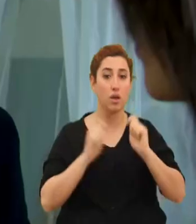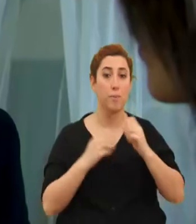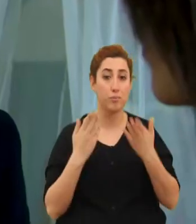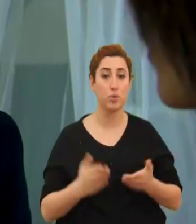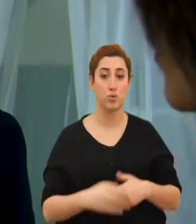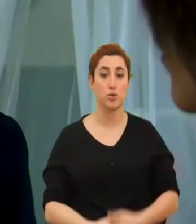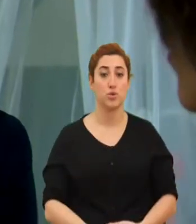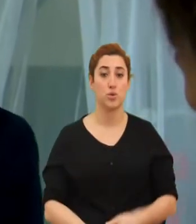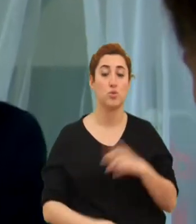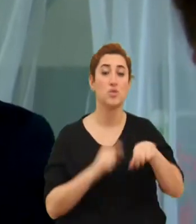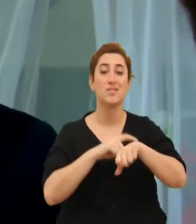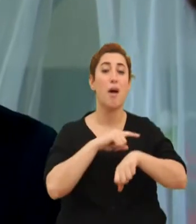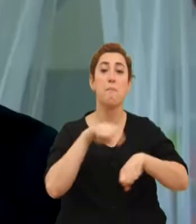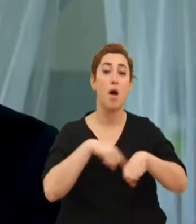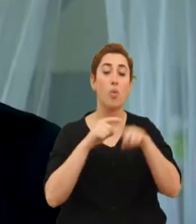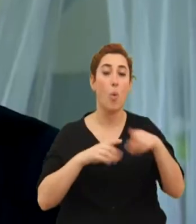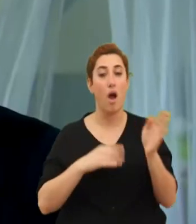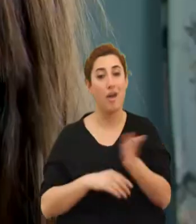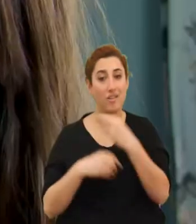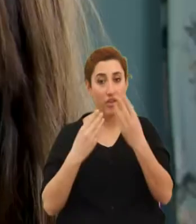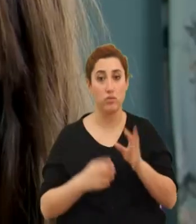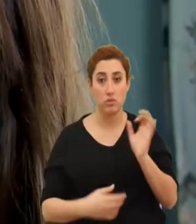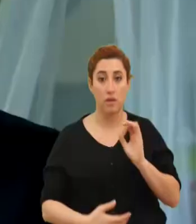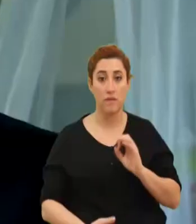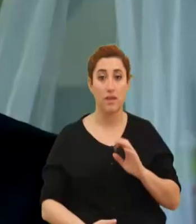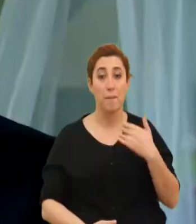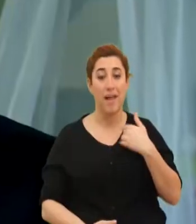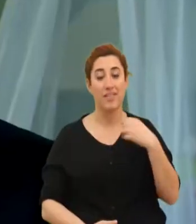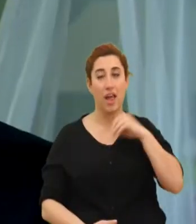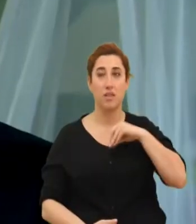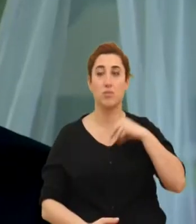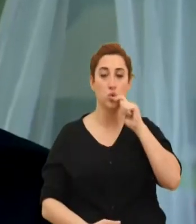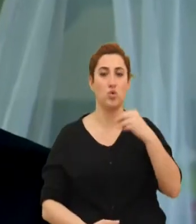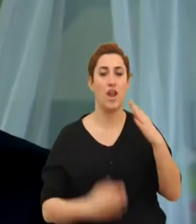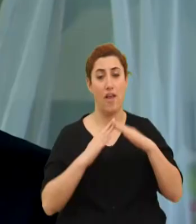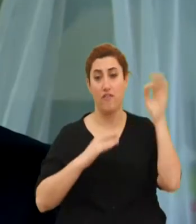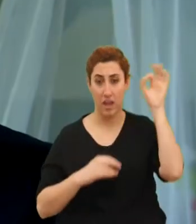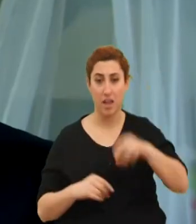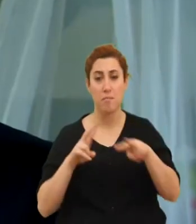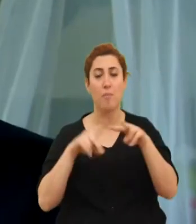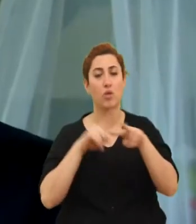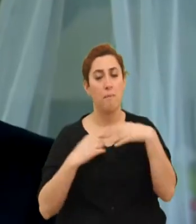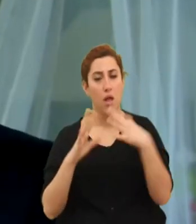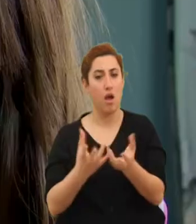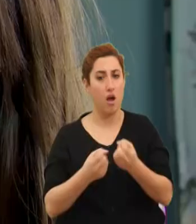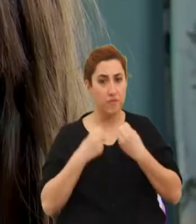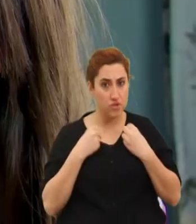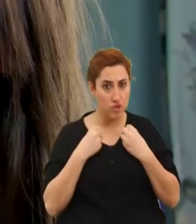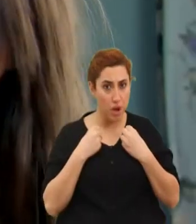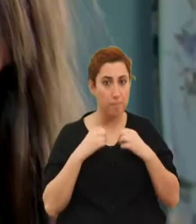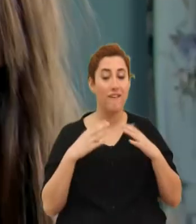şeyiyle ilgileniyorsun. Bütün zamanını ona ayırıyorsun. Evet. Ben de kendi kendime söz verdim. Eve gelir gelmez Mahmut Kemal'i